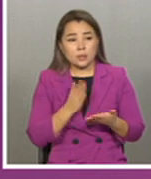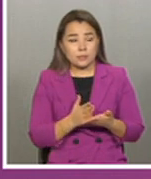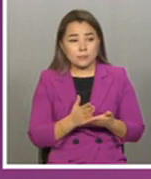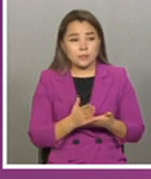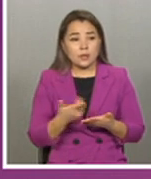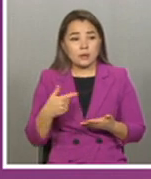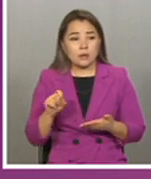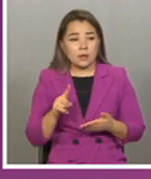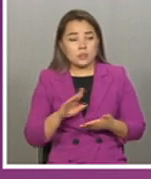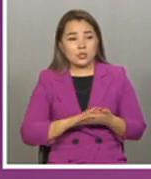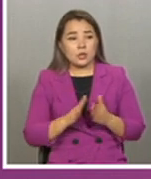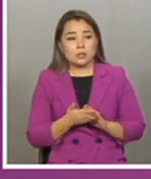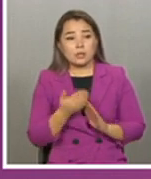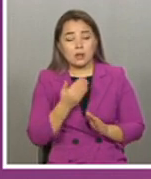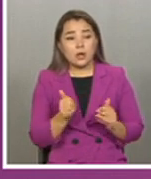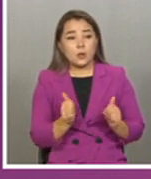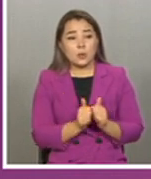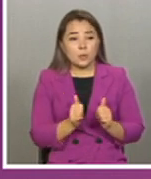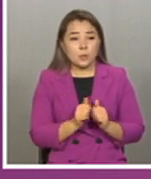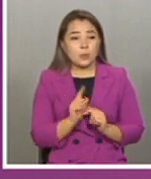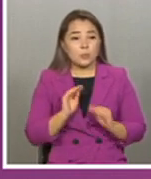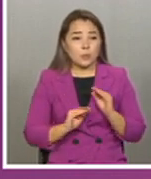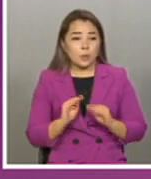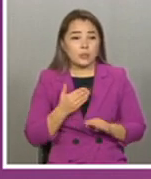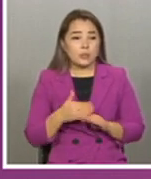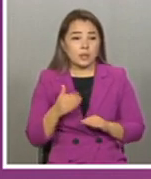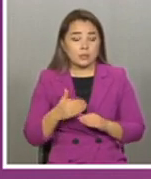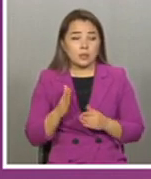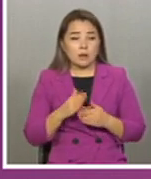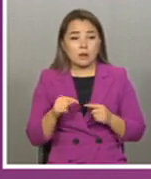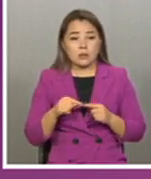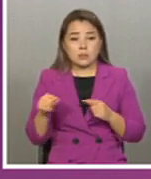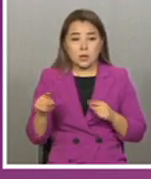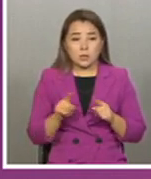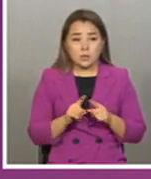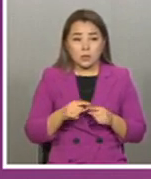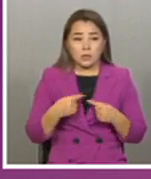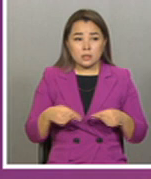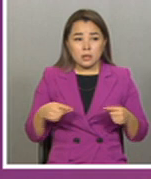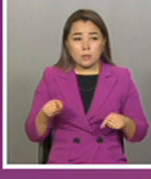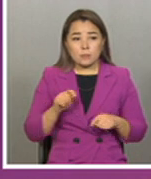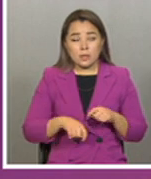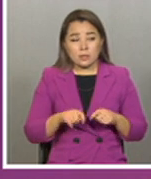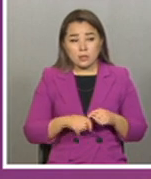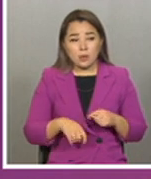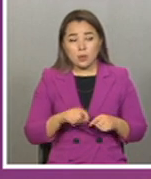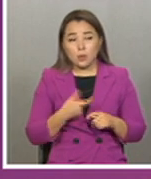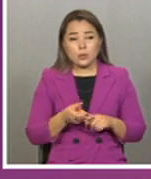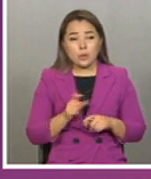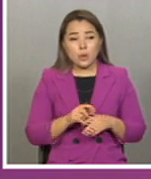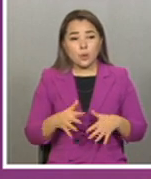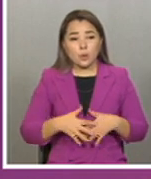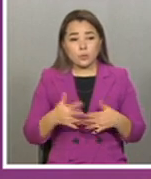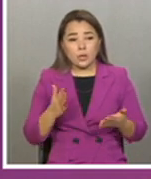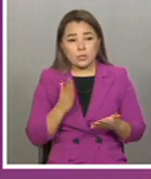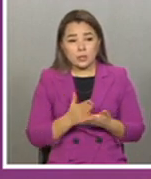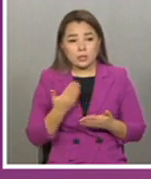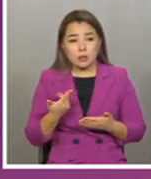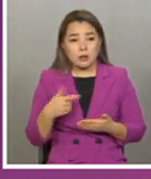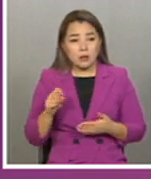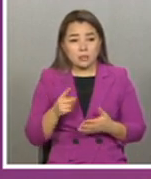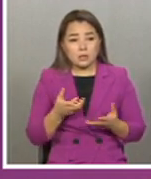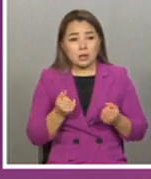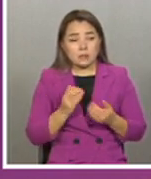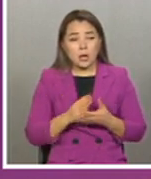Газдар жағдайында көршілес бөлшектердің арақашықтығы өзге зат күйлерімен салыстырғанда өте үлкен. Сондықтан газдың алатын